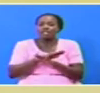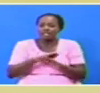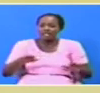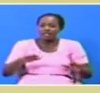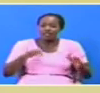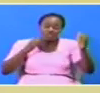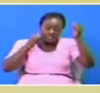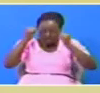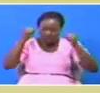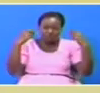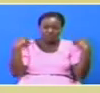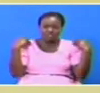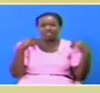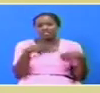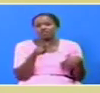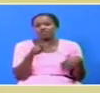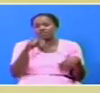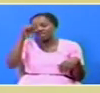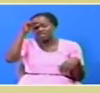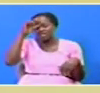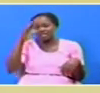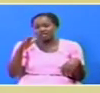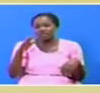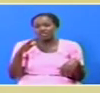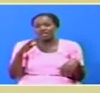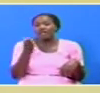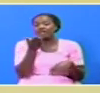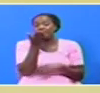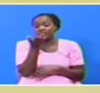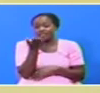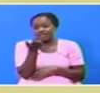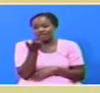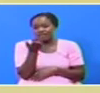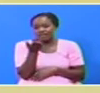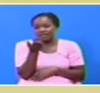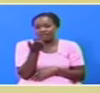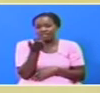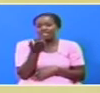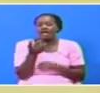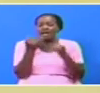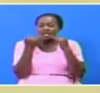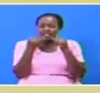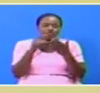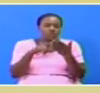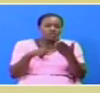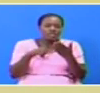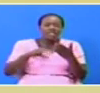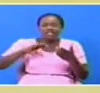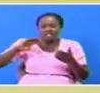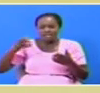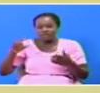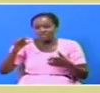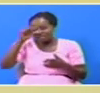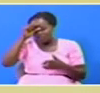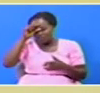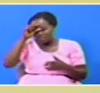kufanyia mazoezi yao. Gavana wa kaunti hiyo Moses Lenol Kulala ametangaza kwamba serikali ya kaunti